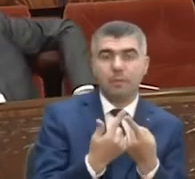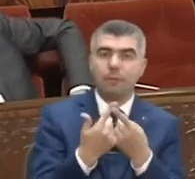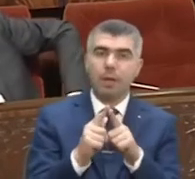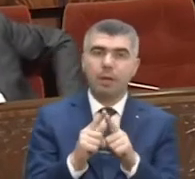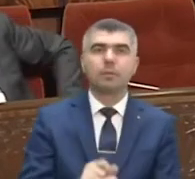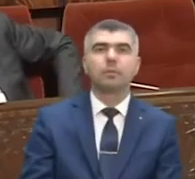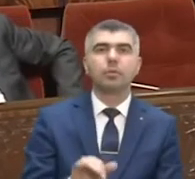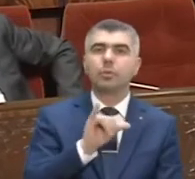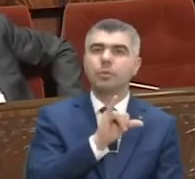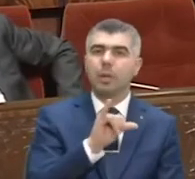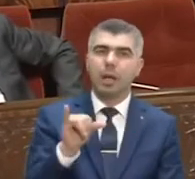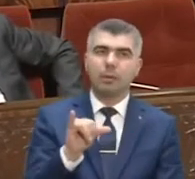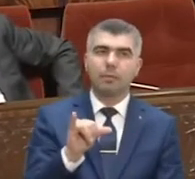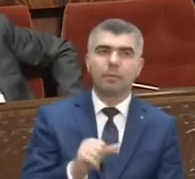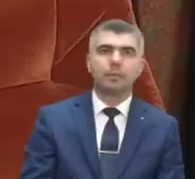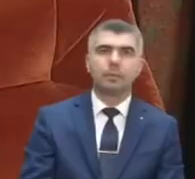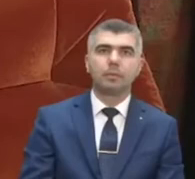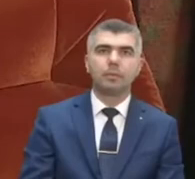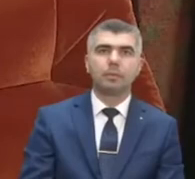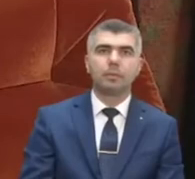لا يمكن يمكن